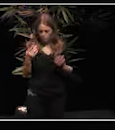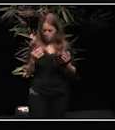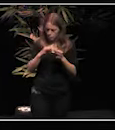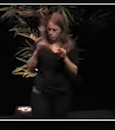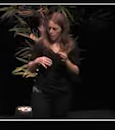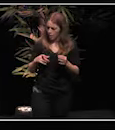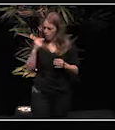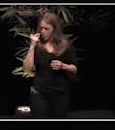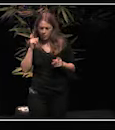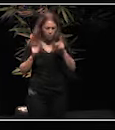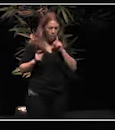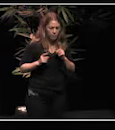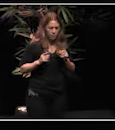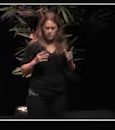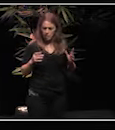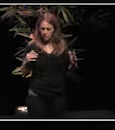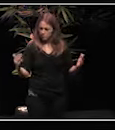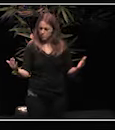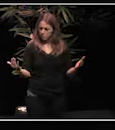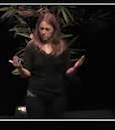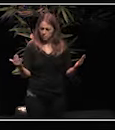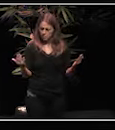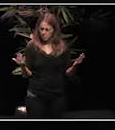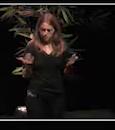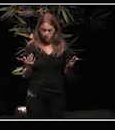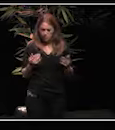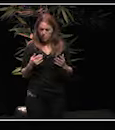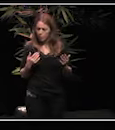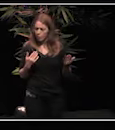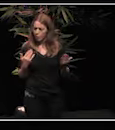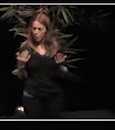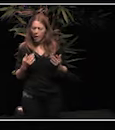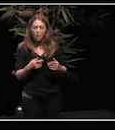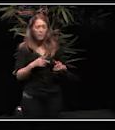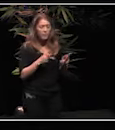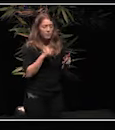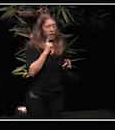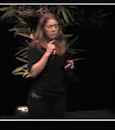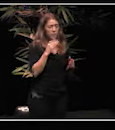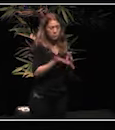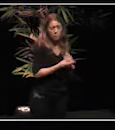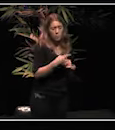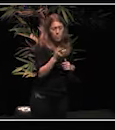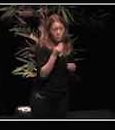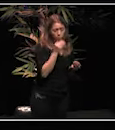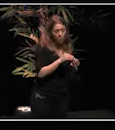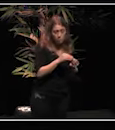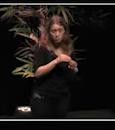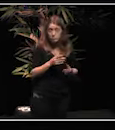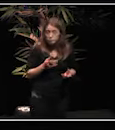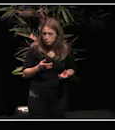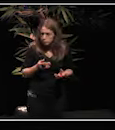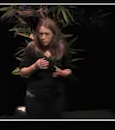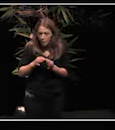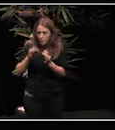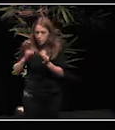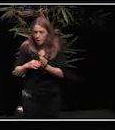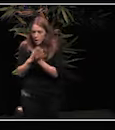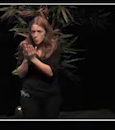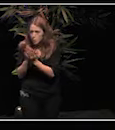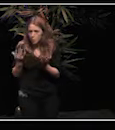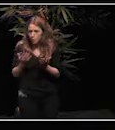femmes augmente, c'est-à-dire que les femmes seraient moins capables que les hommes de supporter des grandes distances. Eh bien, ces études-là, elles montrent soit que la